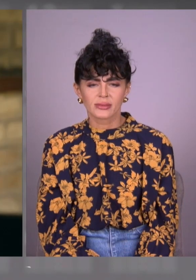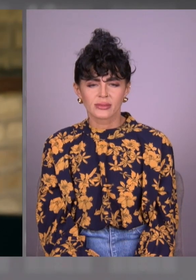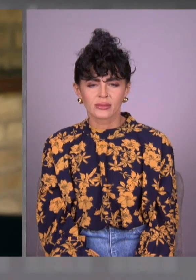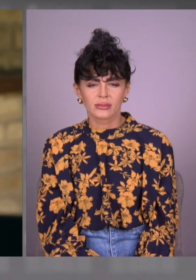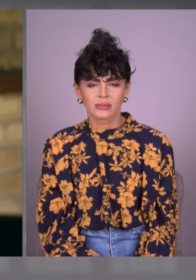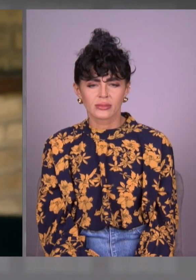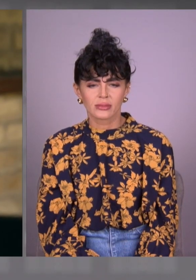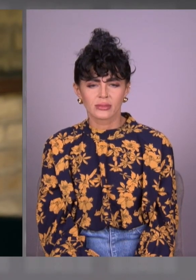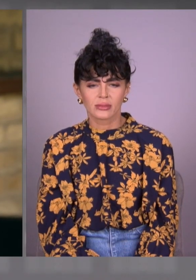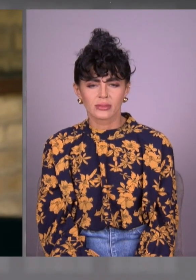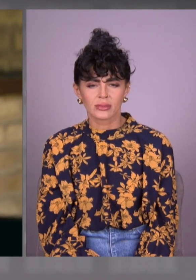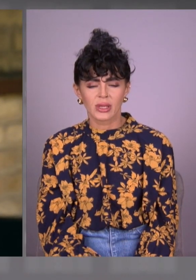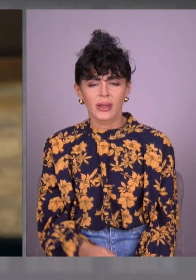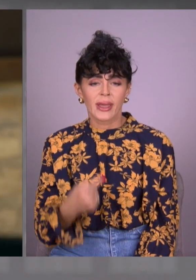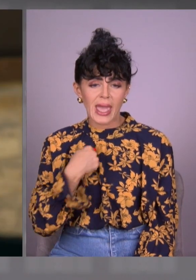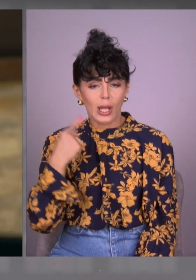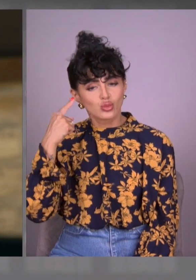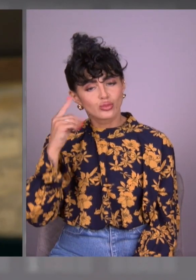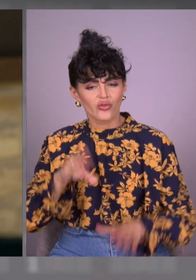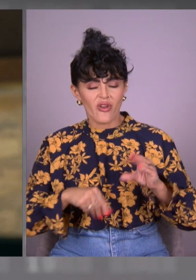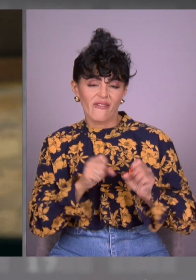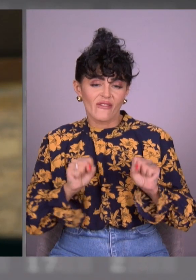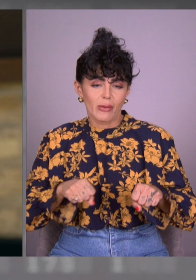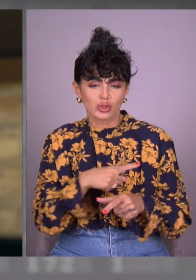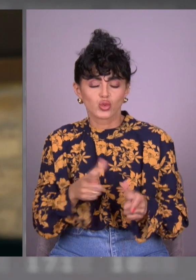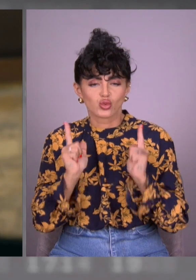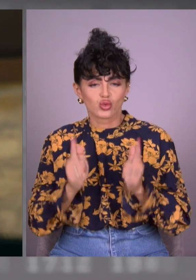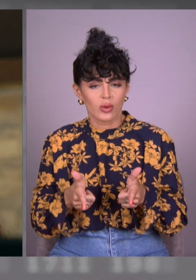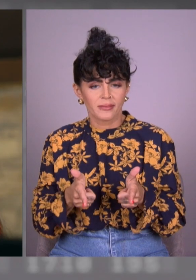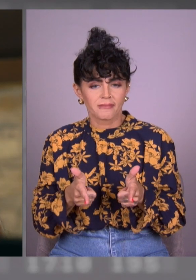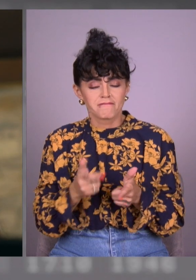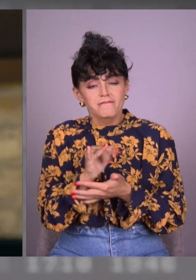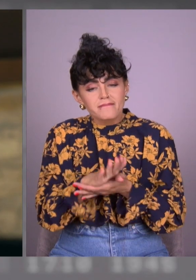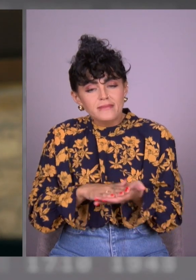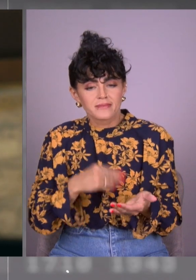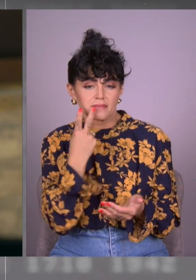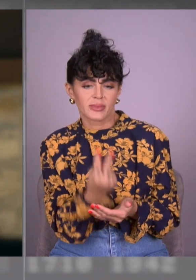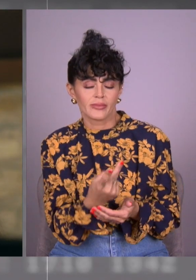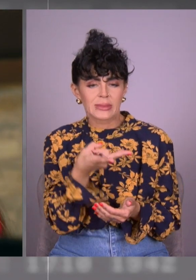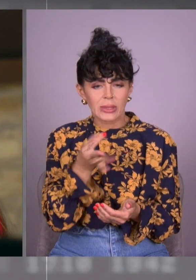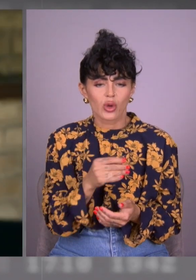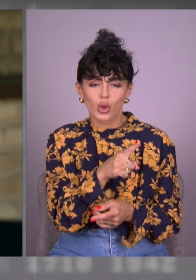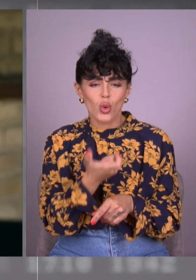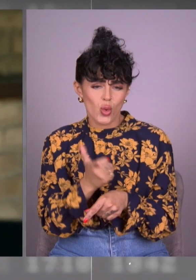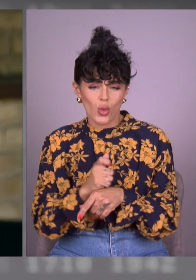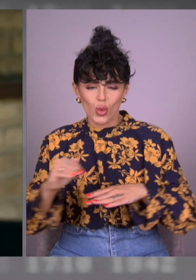Я думаю, що він погодиться, тому що він, я думаю,